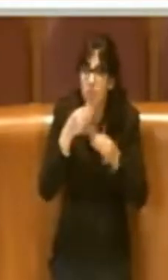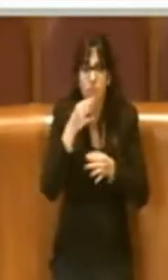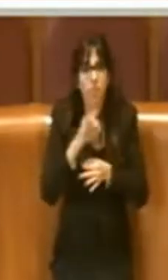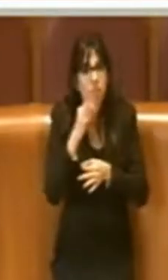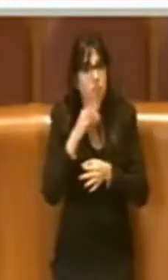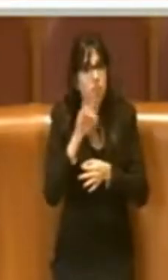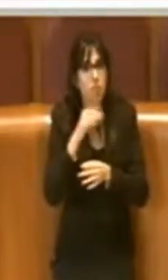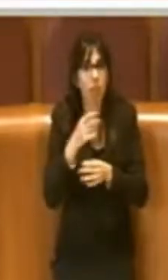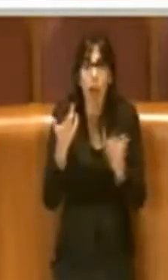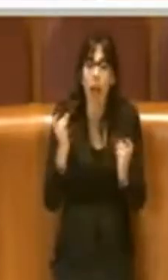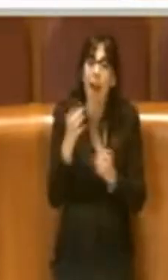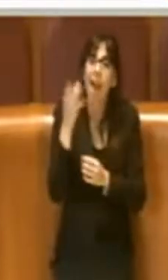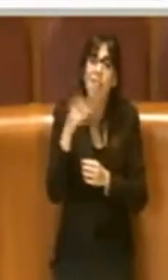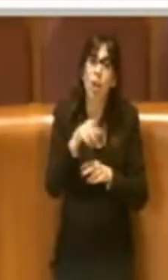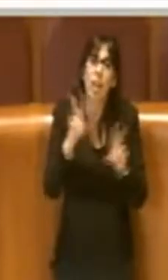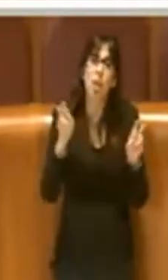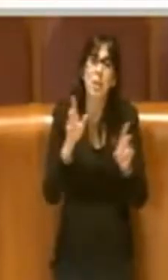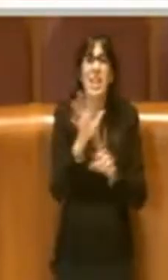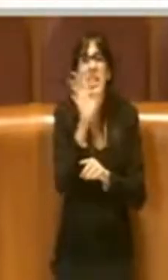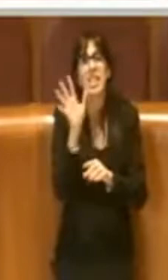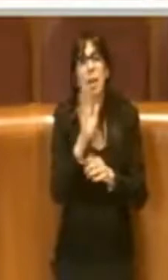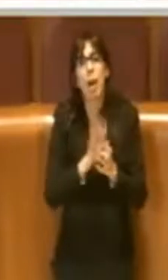sembrare complessi,